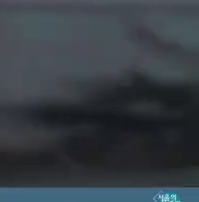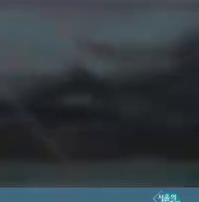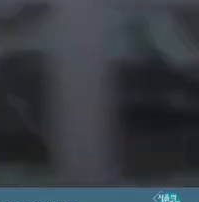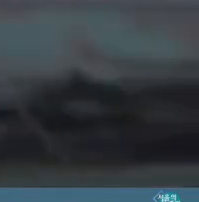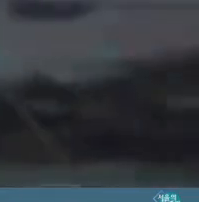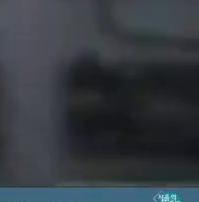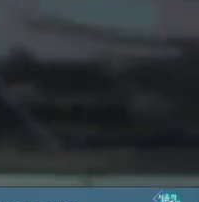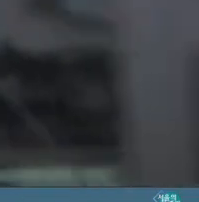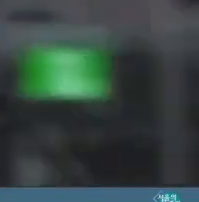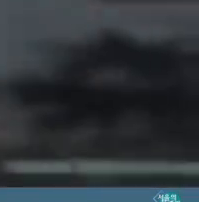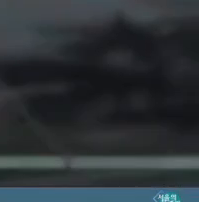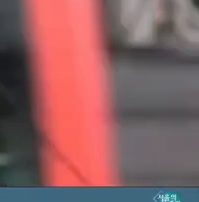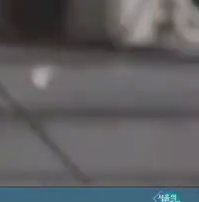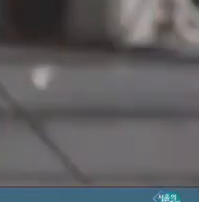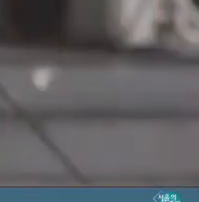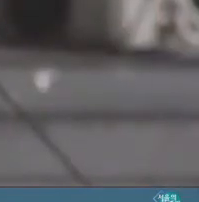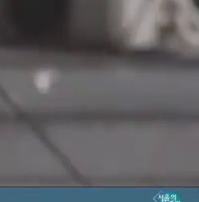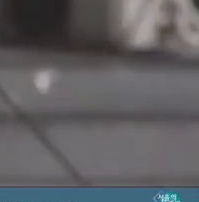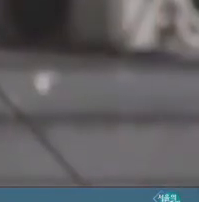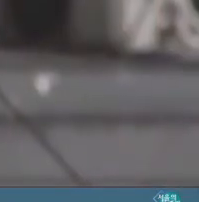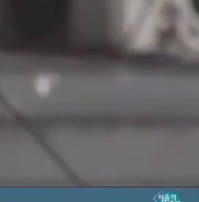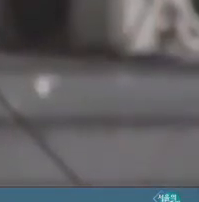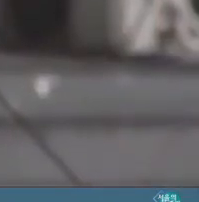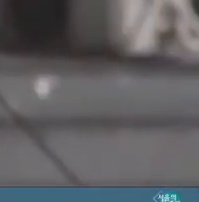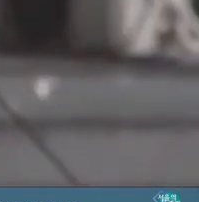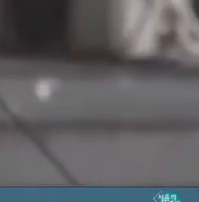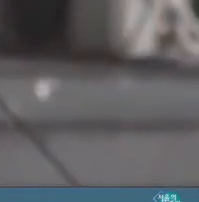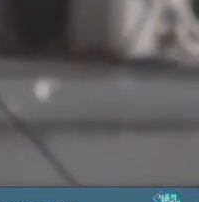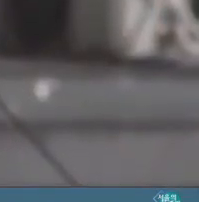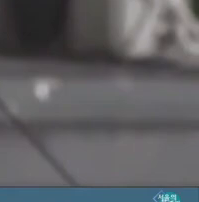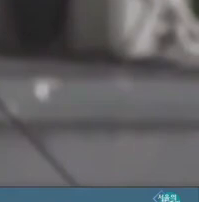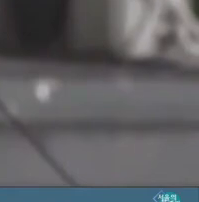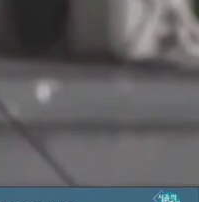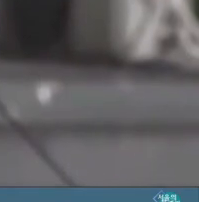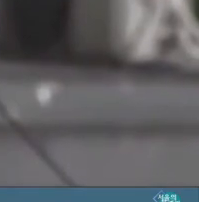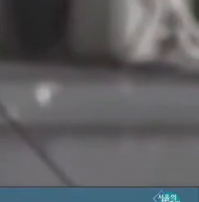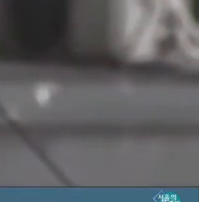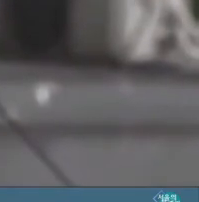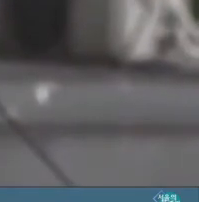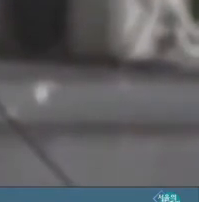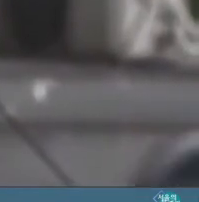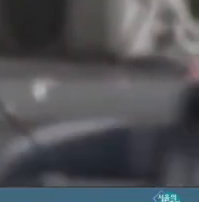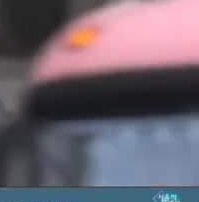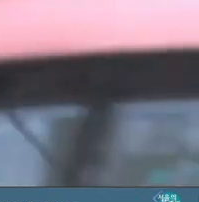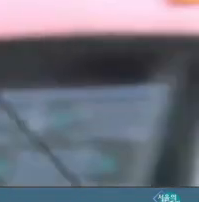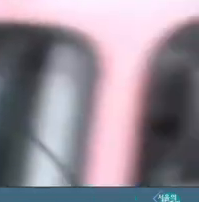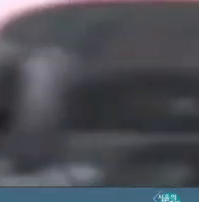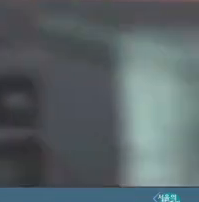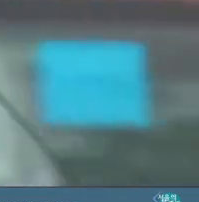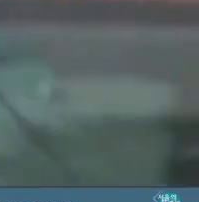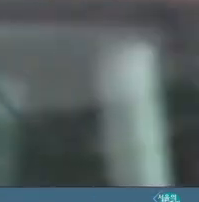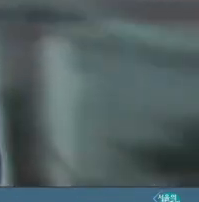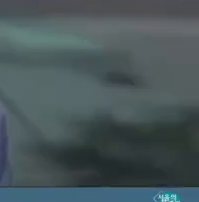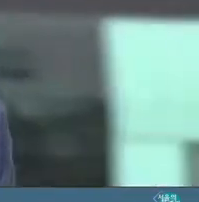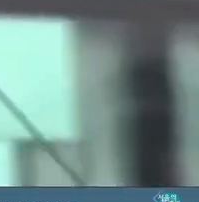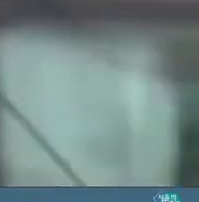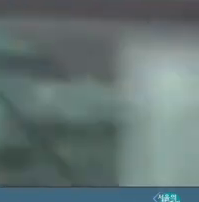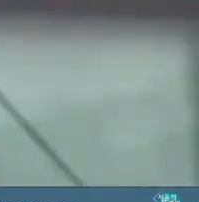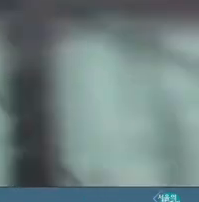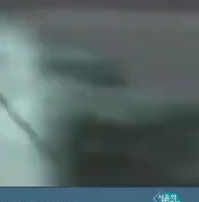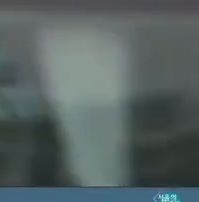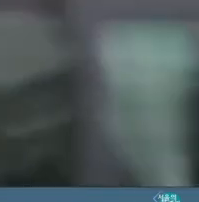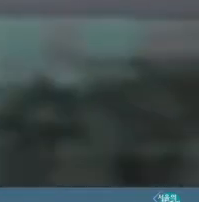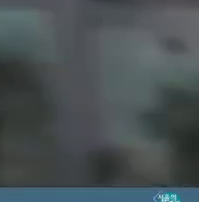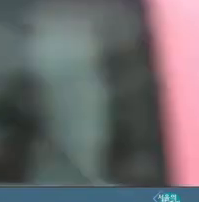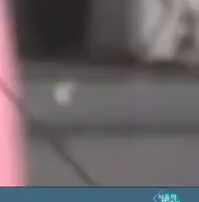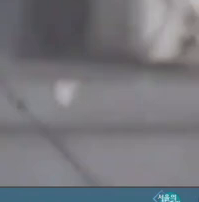각계각층 모든 지도자분들께서 오염수 위원회 구성해가지고 바이든한테 레터 보내는 걸 해야 돼요.